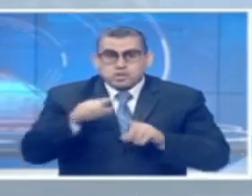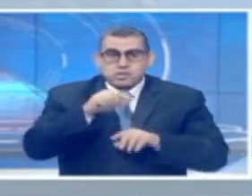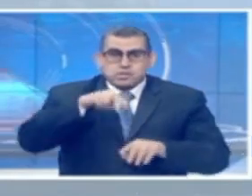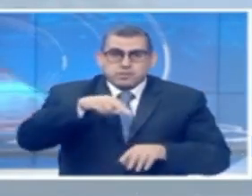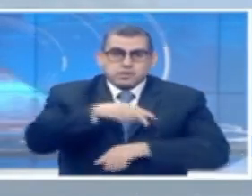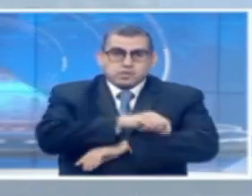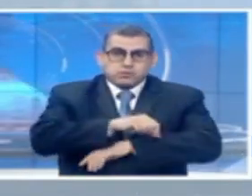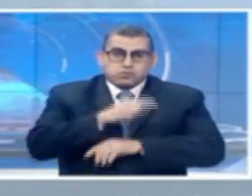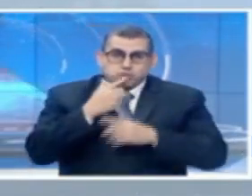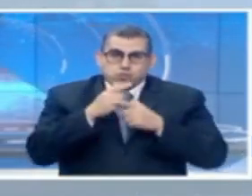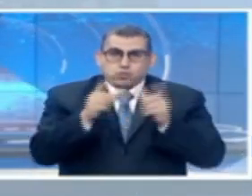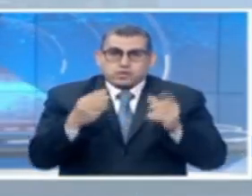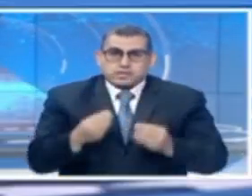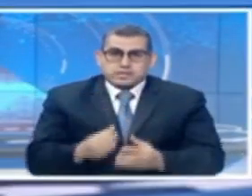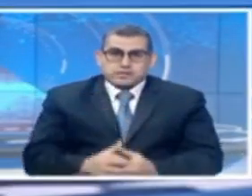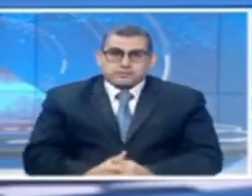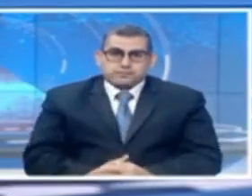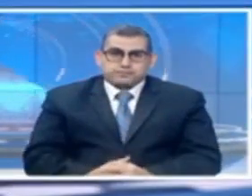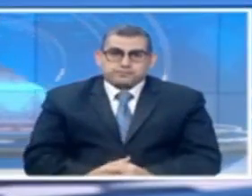6 إلى 8 أسابيع.